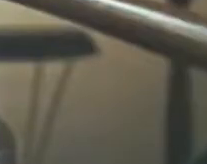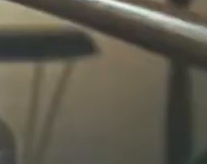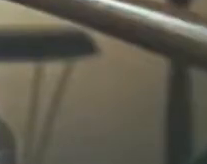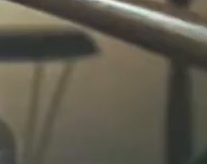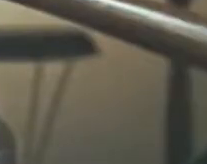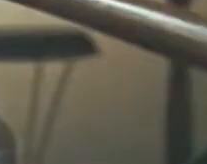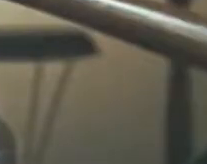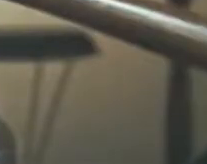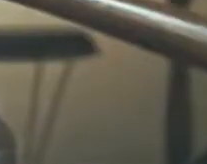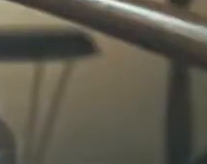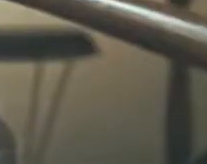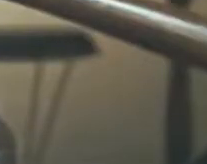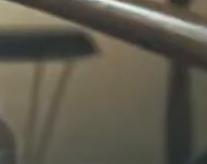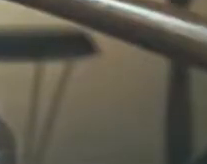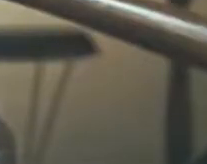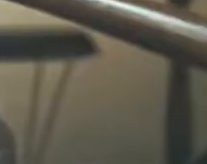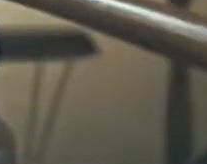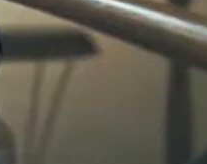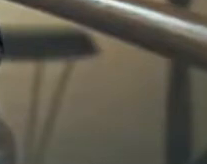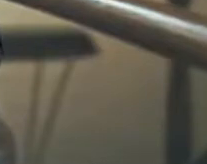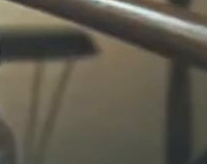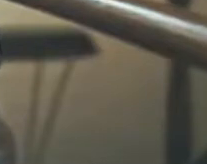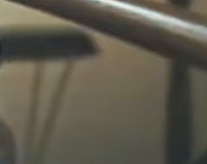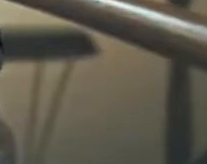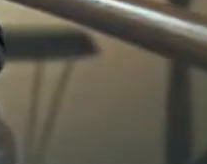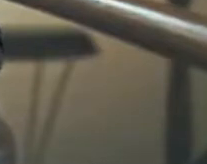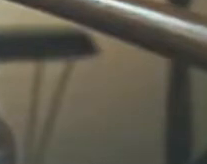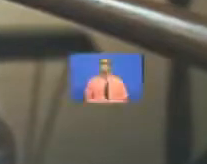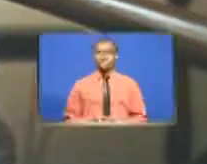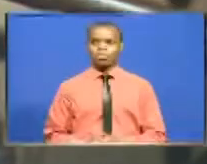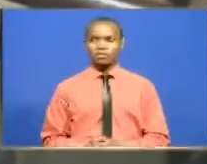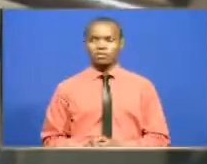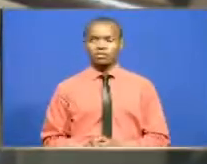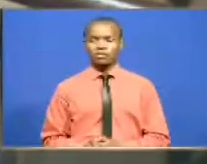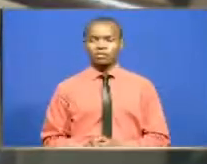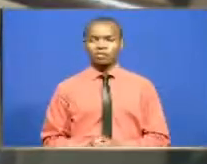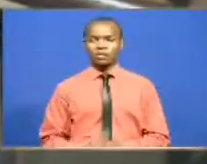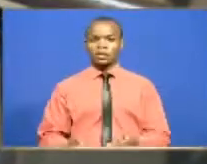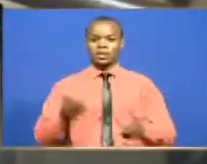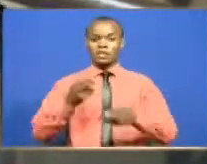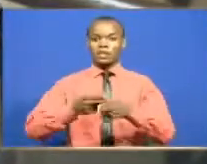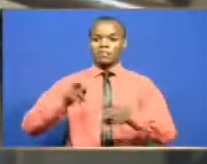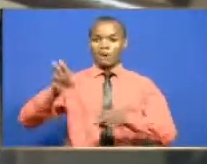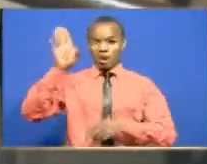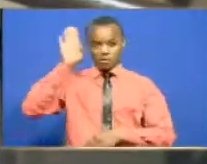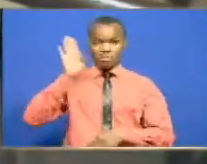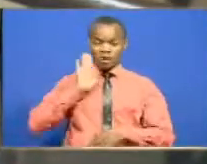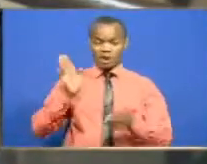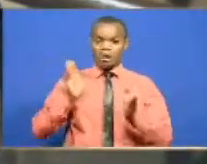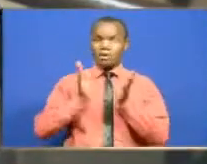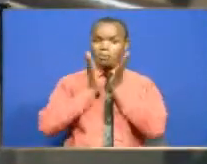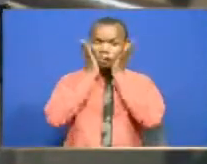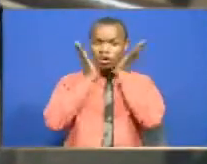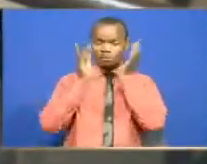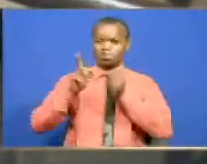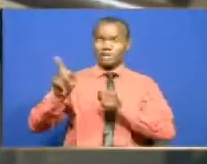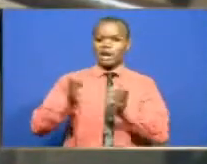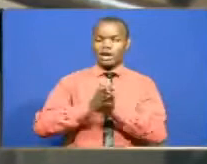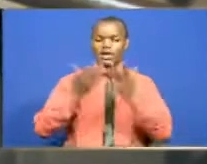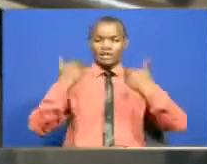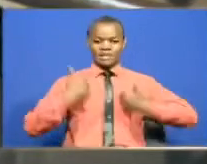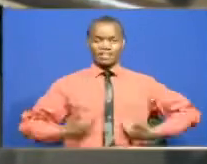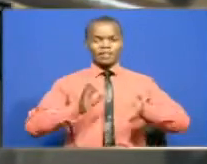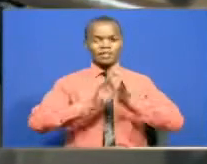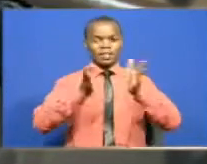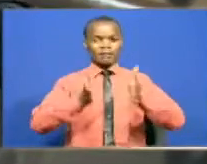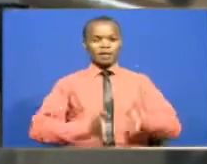Kwa mara nyingine tena mtazamaji, karibu kwenye Darubini kamili. Naitwa Boni Musambi na mtangazaji wangu wa ishara anaitwa Simon Karudha. Ukiniona hapa